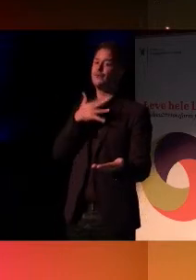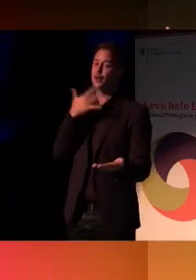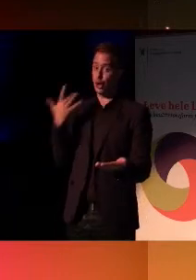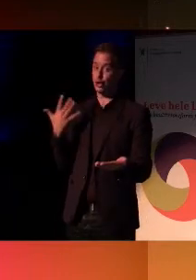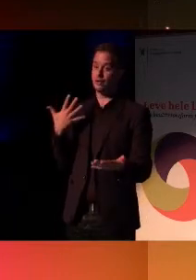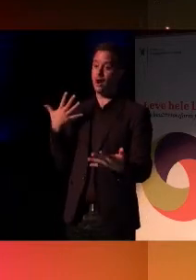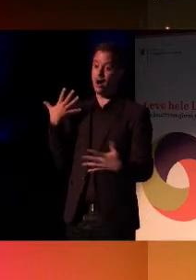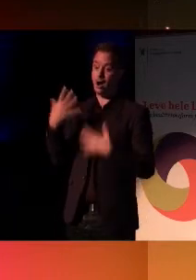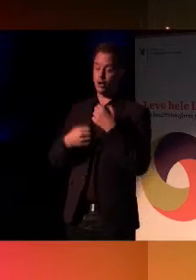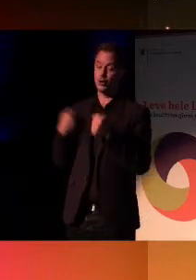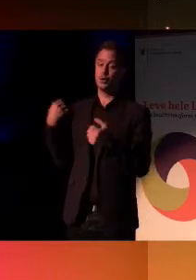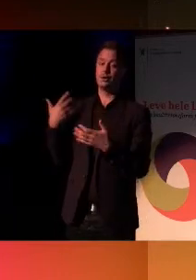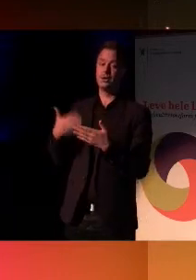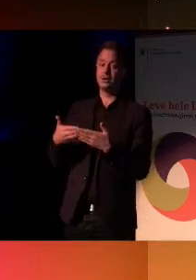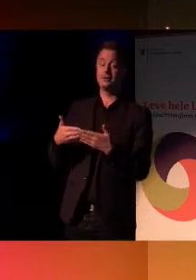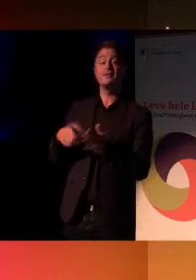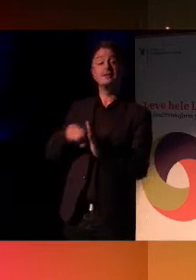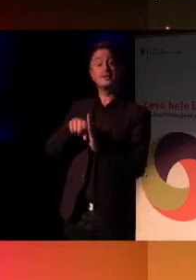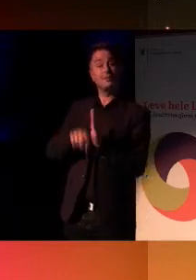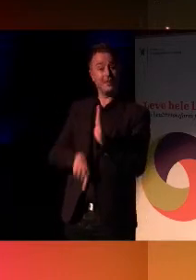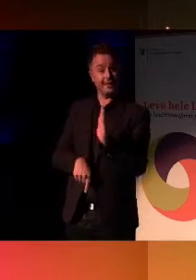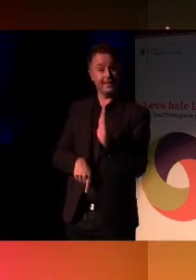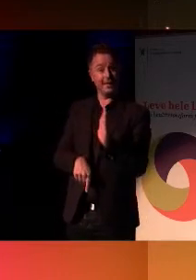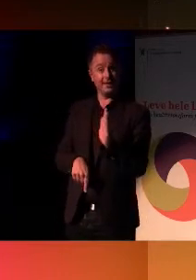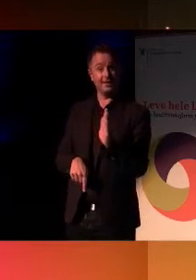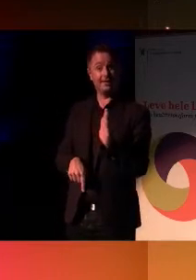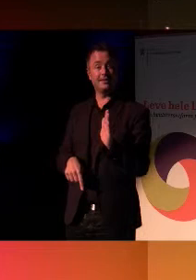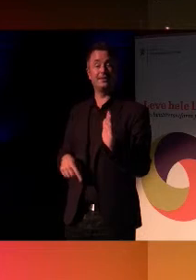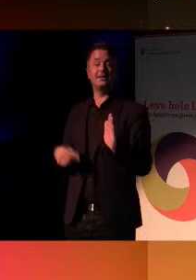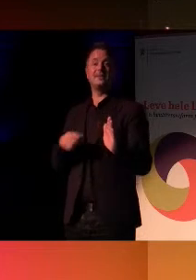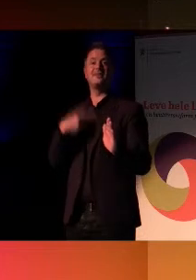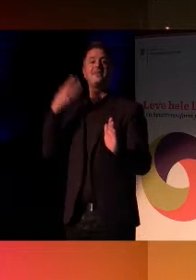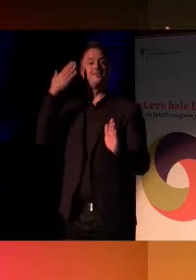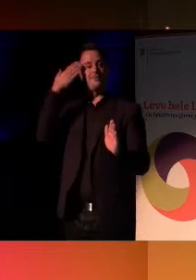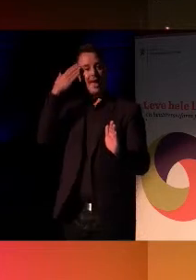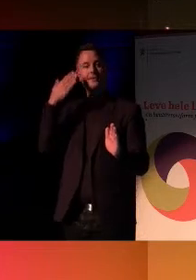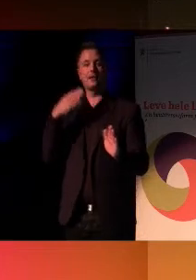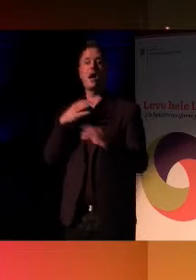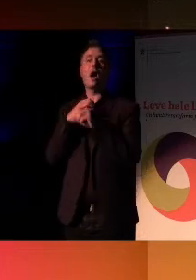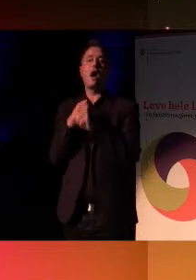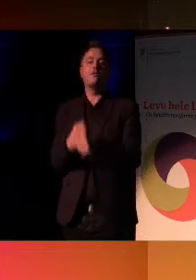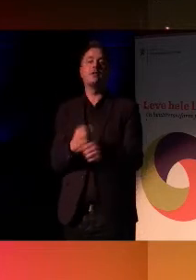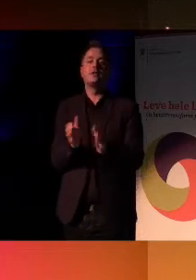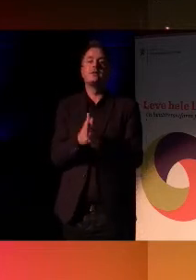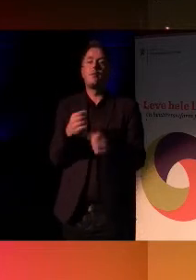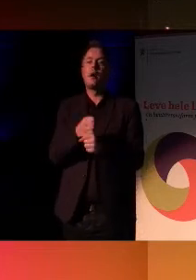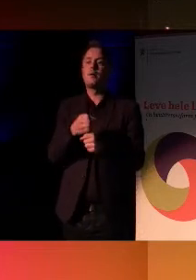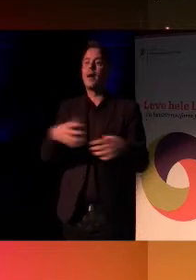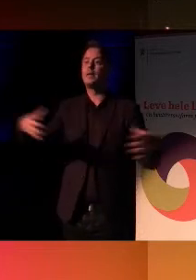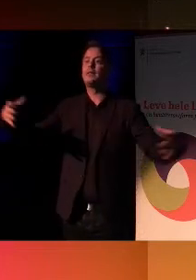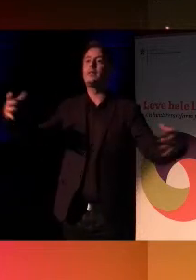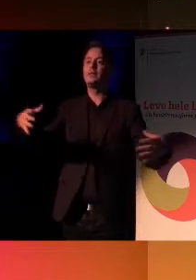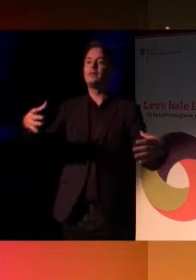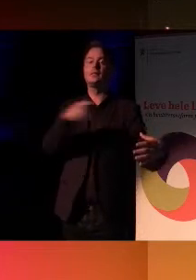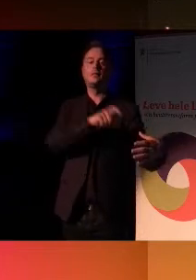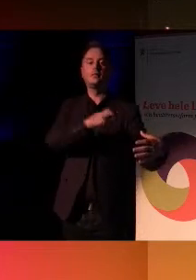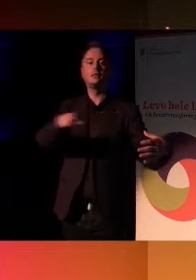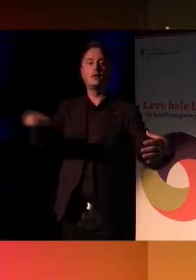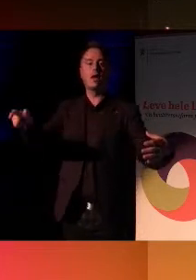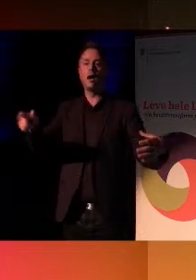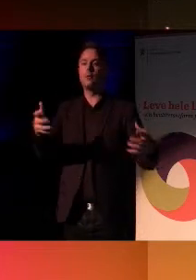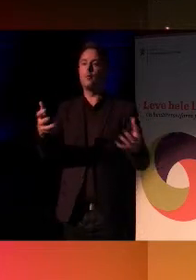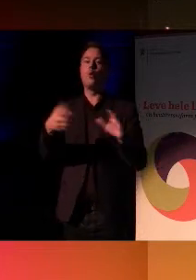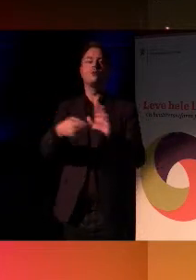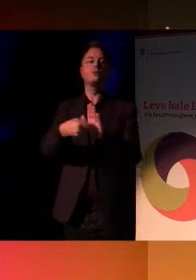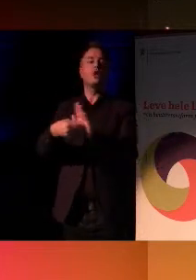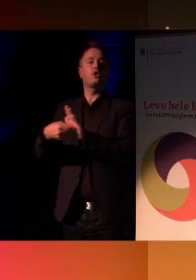langt. Samtidig er vi veldig klar over at vi er avhengig av å samarbeide med folk, og at vi trenger den støtten vi kan få. Jeg